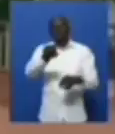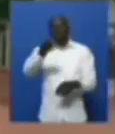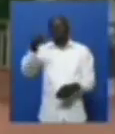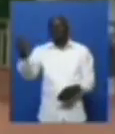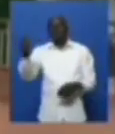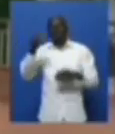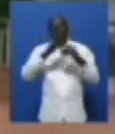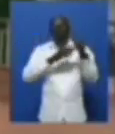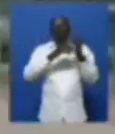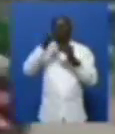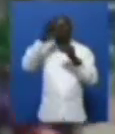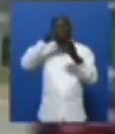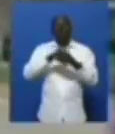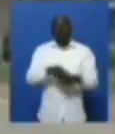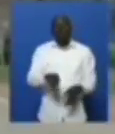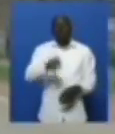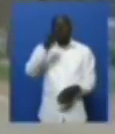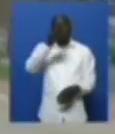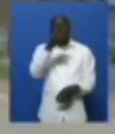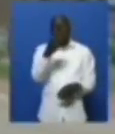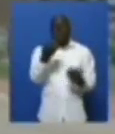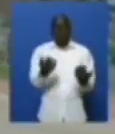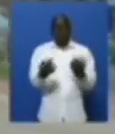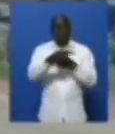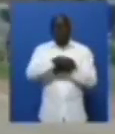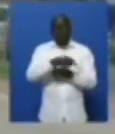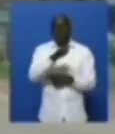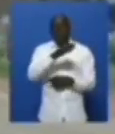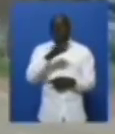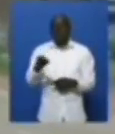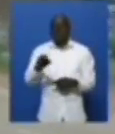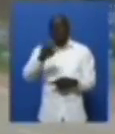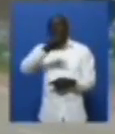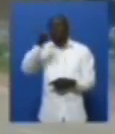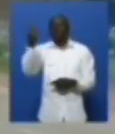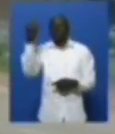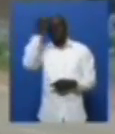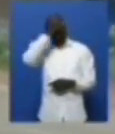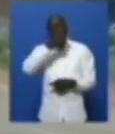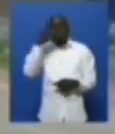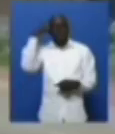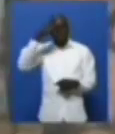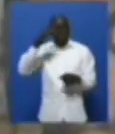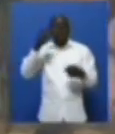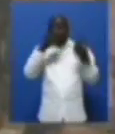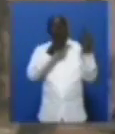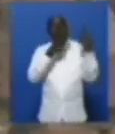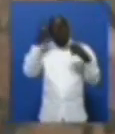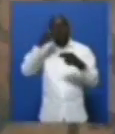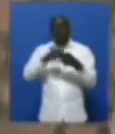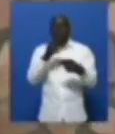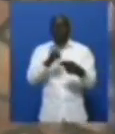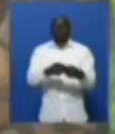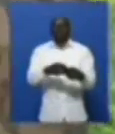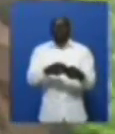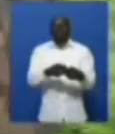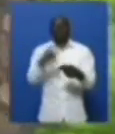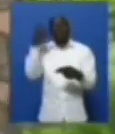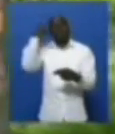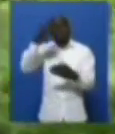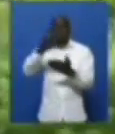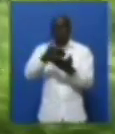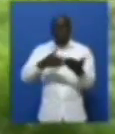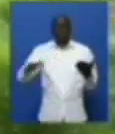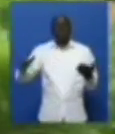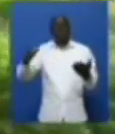en Haute-Volta, aujourd'hui Burkina Faso et dans d'autres pays africains, portent le nom de Daniel Ouezin Koulibaly. Mais pour certains, l'on